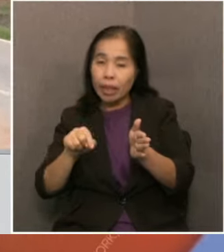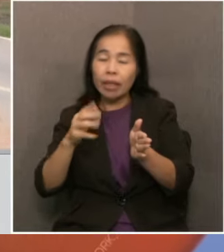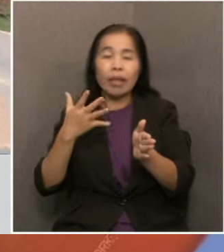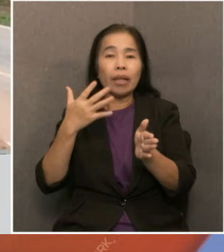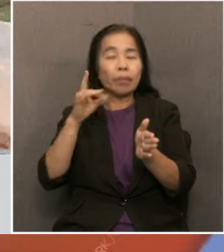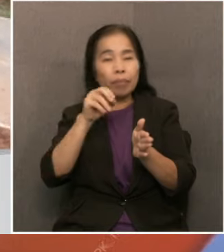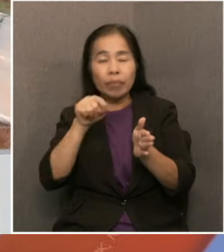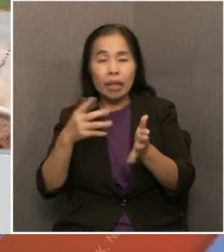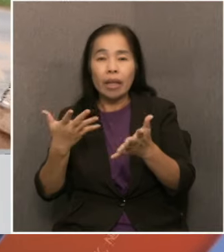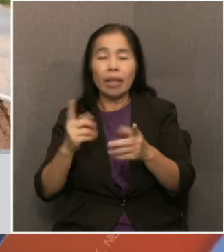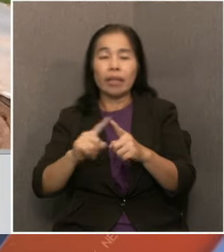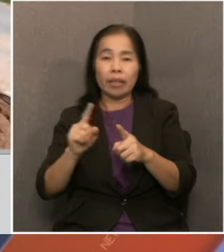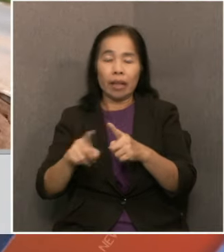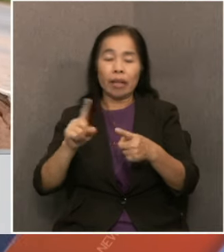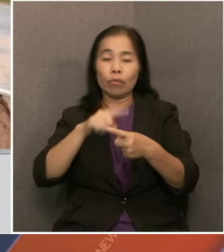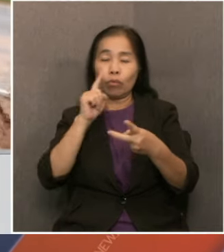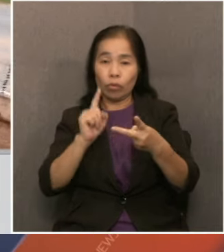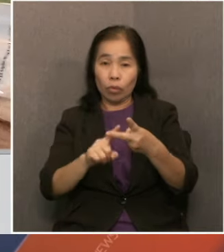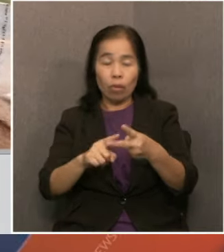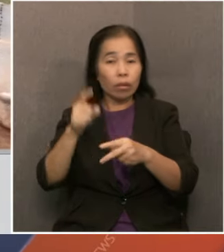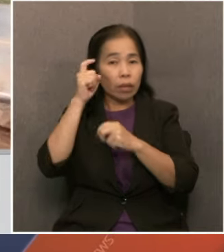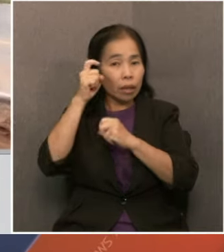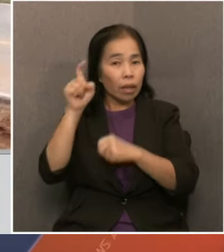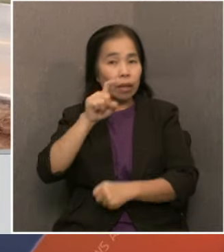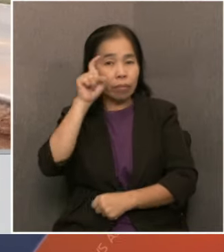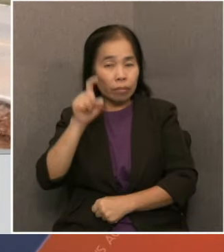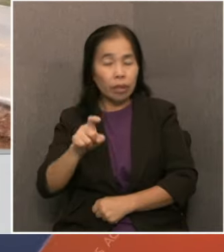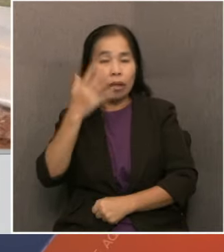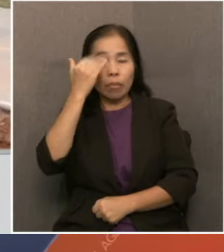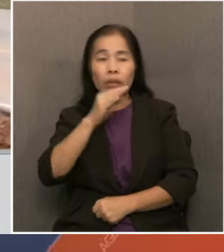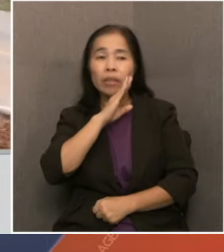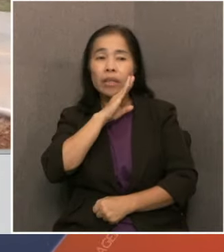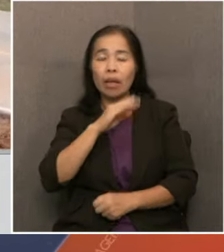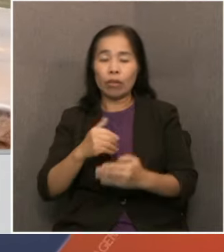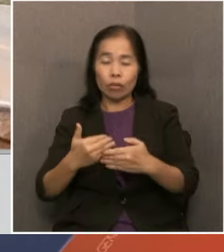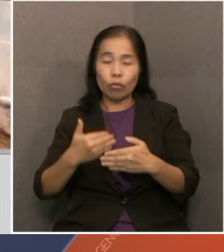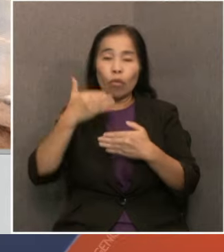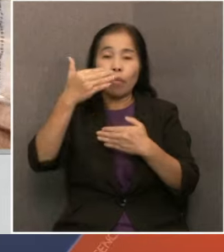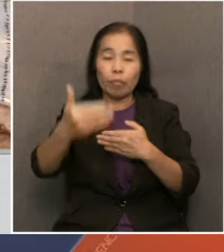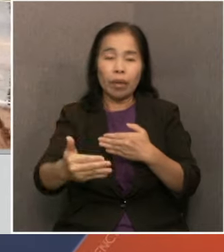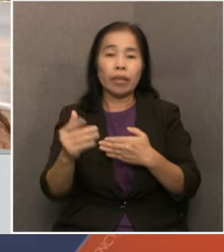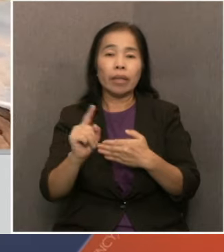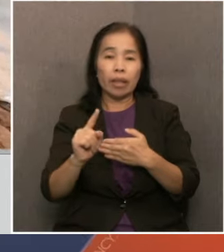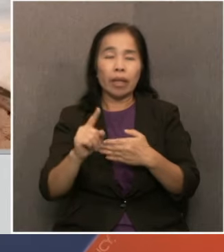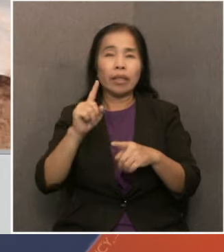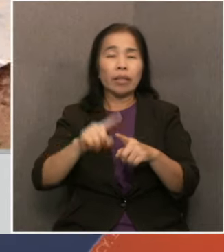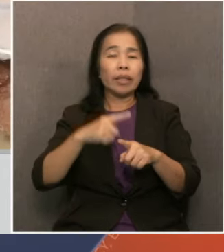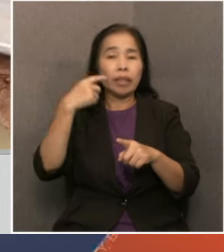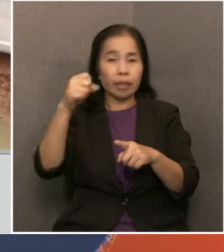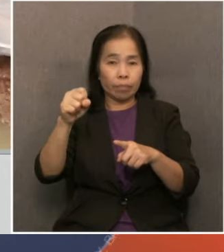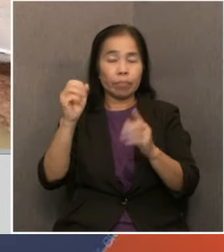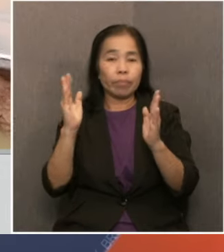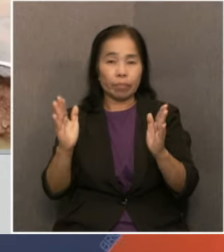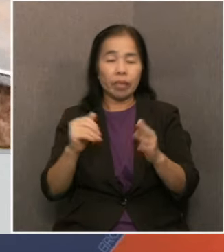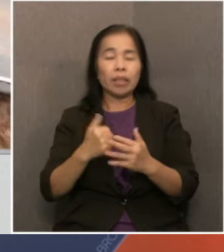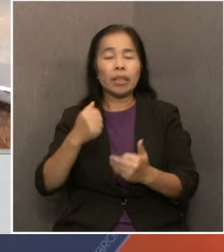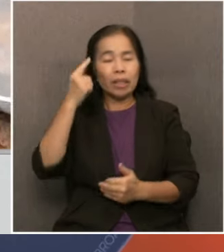ประเดทสองคือ ความเสี่ยงในการทจำฝูนตกเพิมขึ้นจากนี้ต่ไป ไปจถึงเดือนตุลาผมบอกแล้